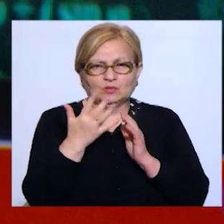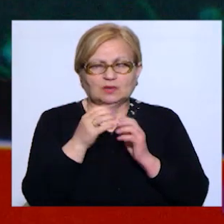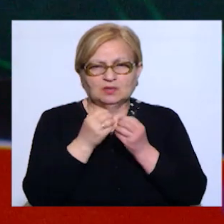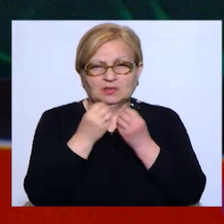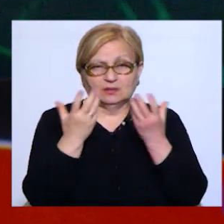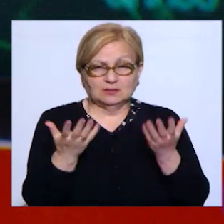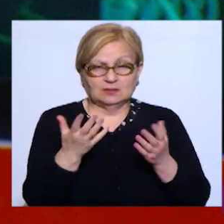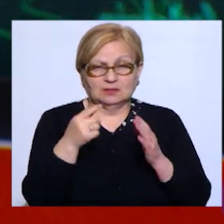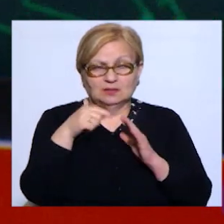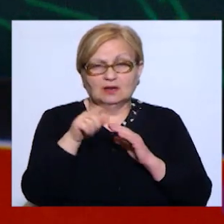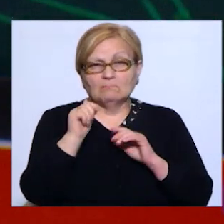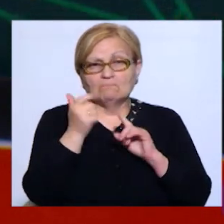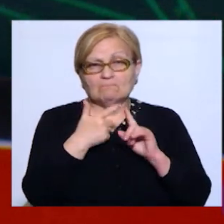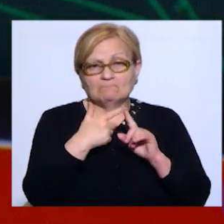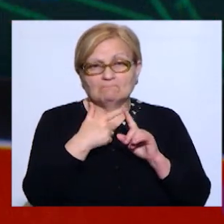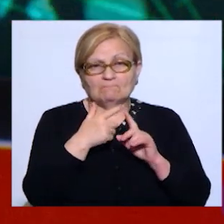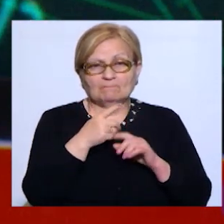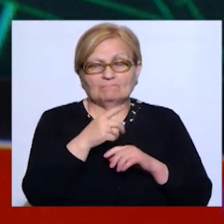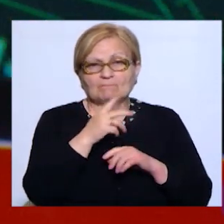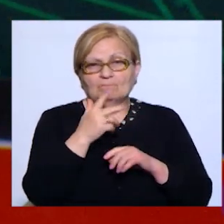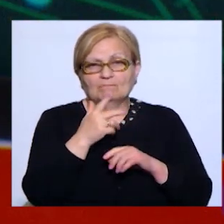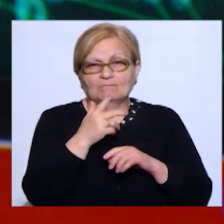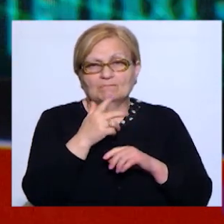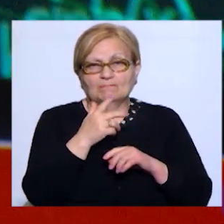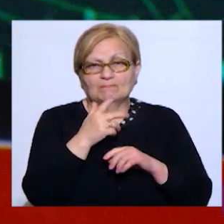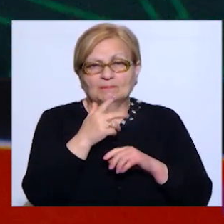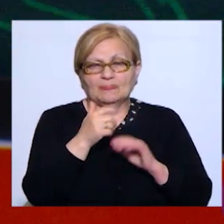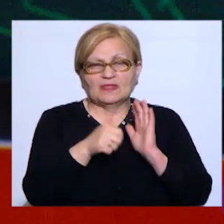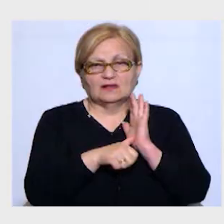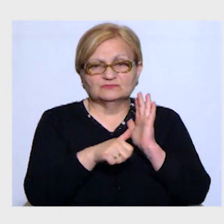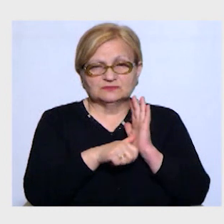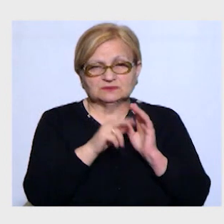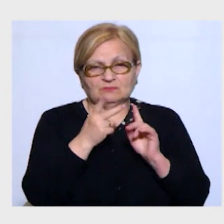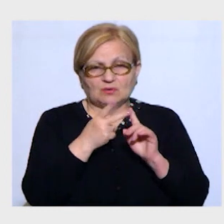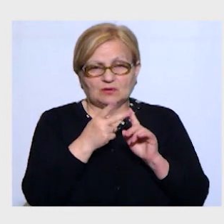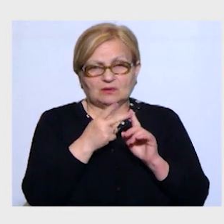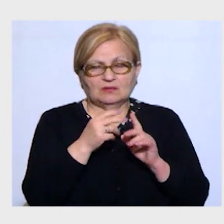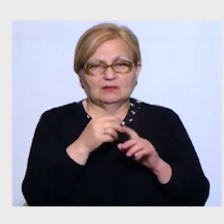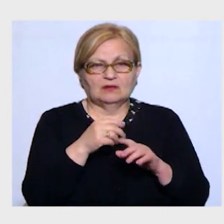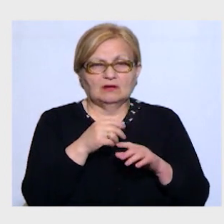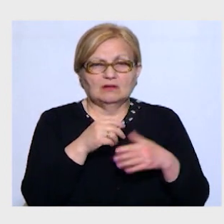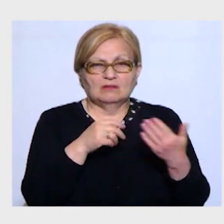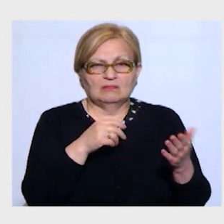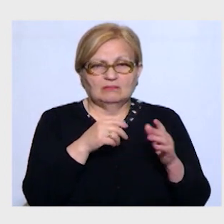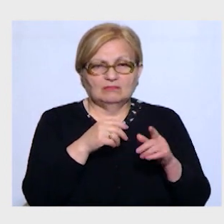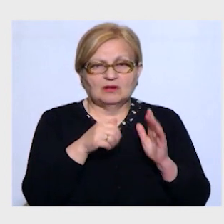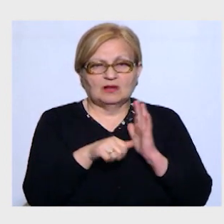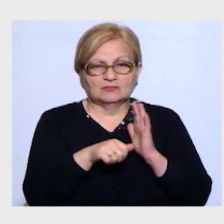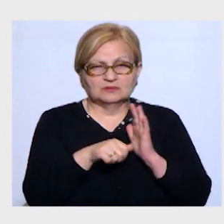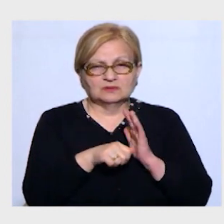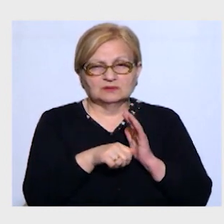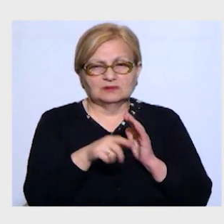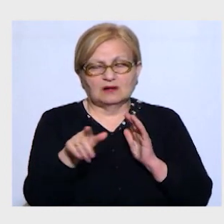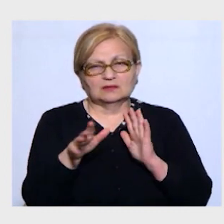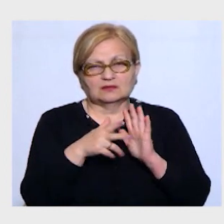გაიხსნა. შემდეგში არის 1 2 3 6. აი მარცხნივ ბოლოშიც 6. აი